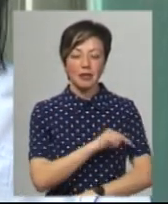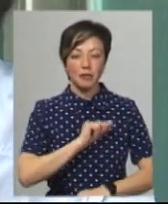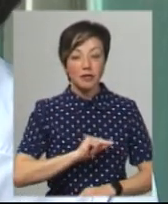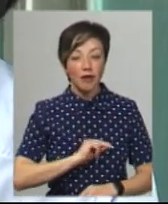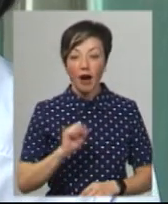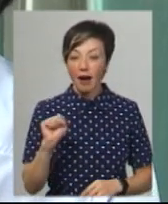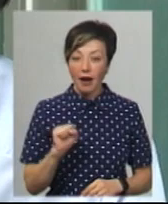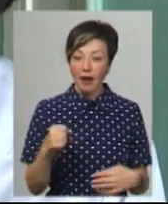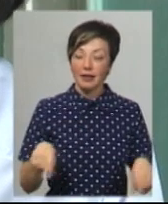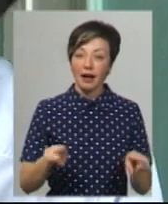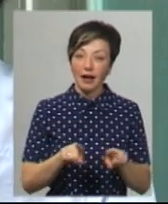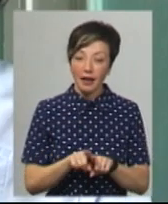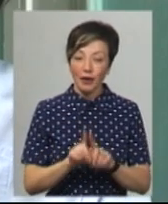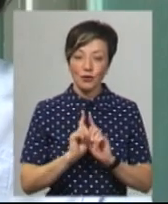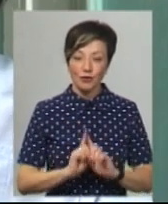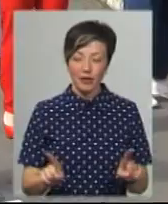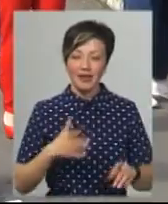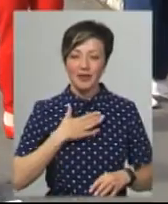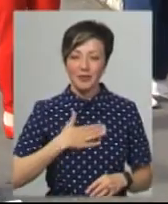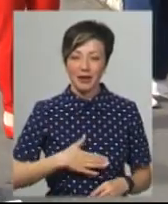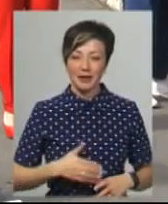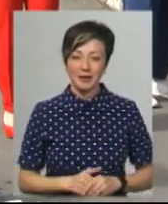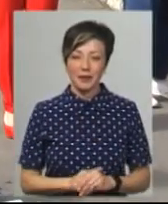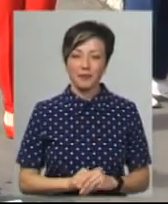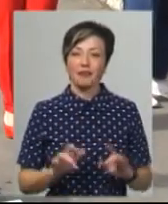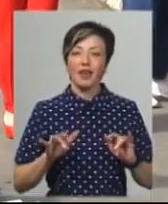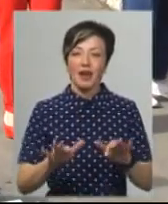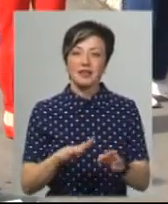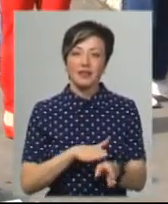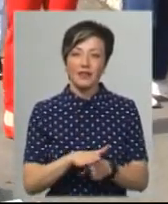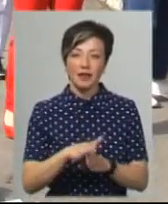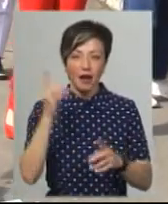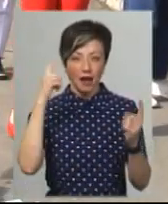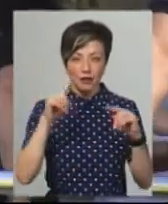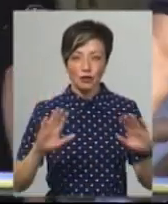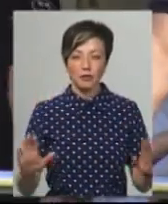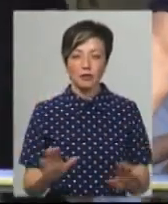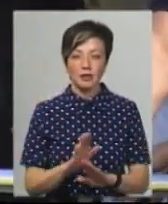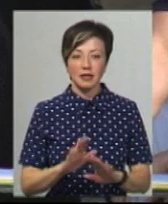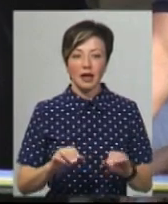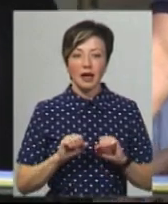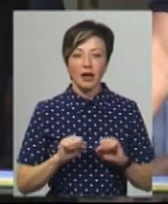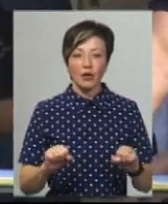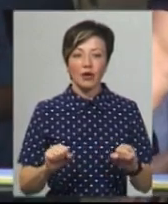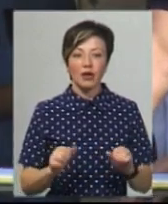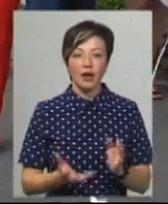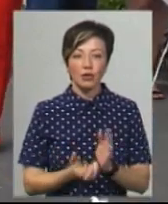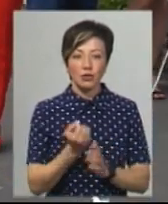а такий особливо приємний. На акції виконали авторську пісню Ани Левшин «Герой рятує цей